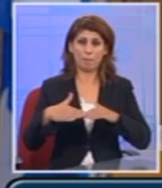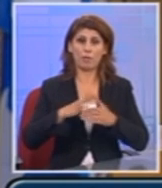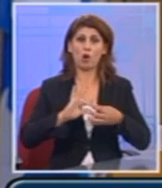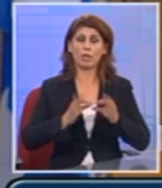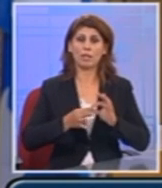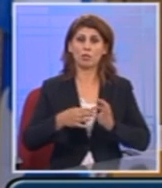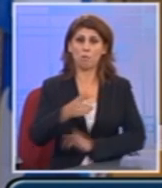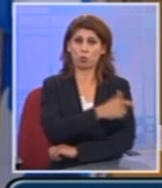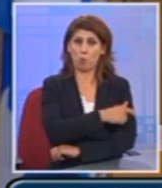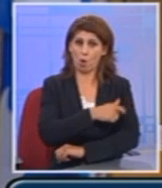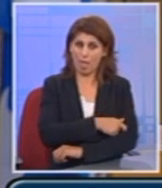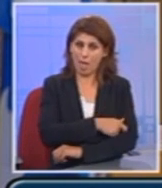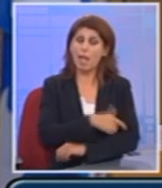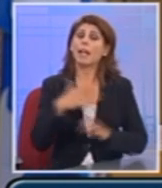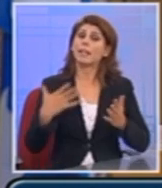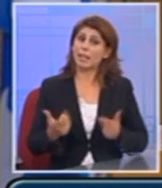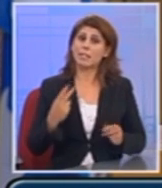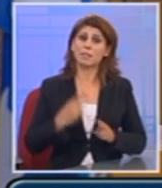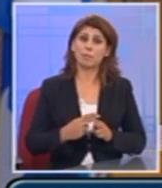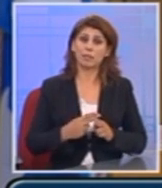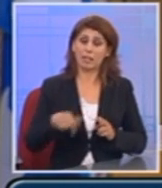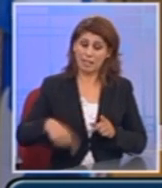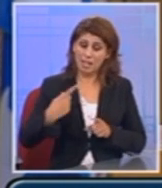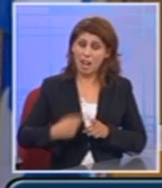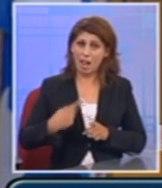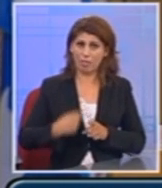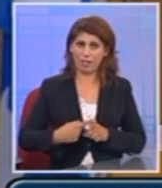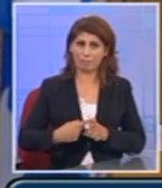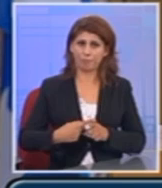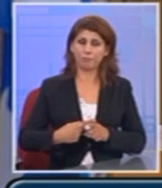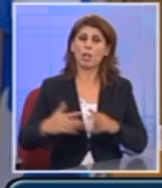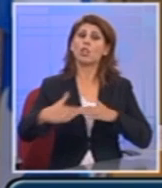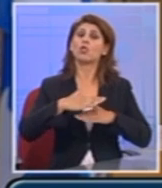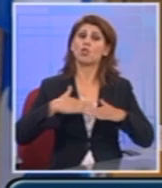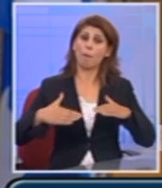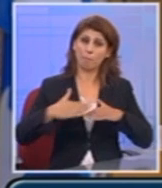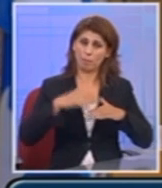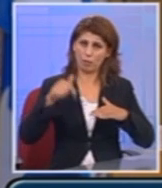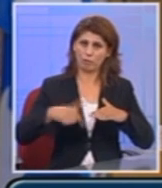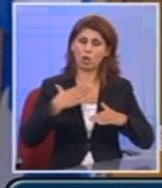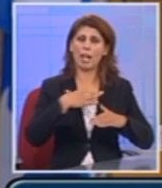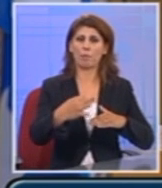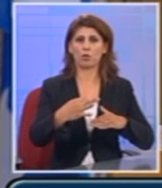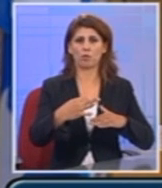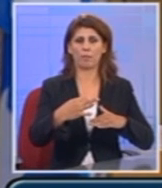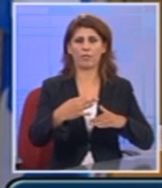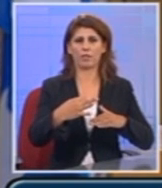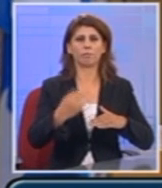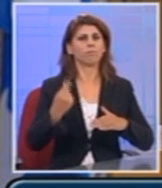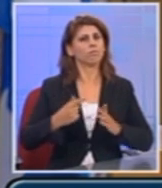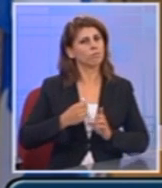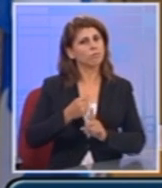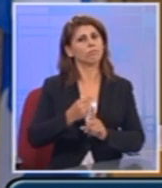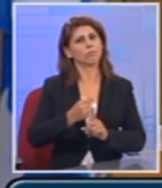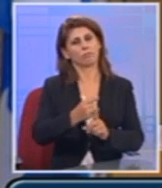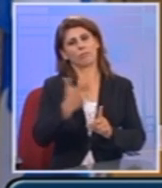ηνωμένων εθνών και είναι σημαντικό και η χώρα μας στο επίπεδο αυτό να εκπροσωπηθεί και να προαγάγει